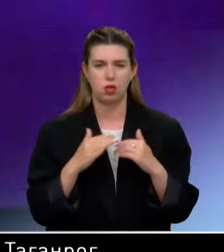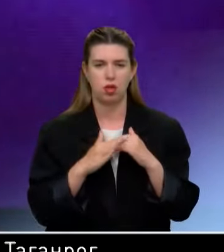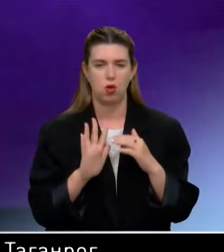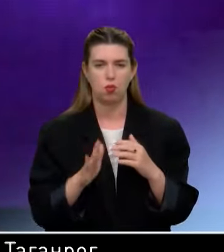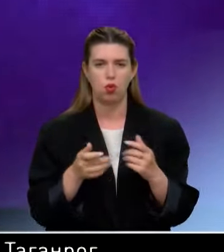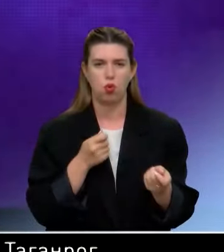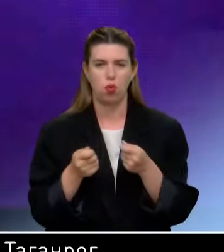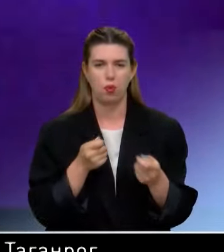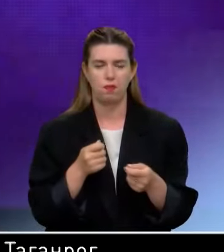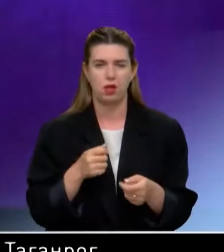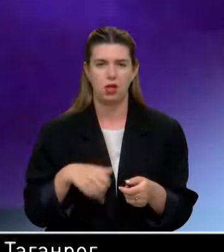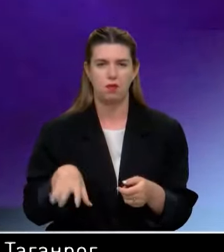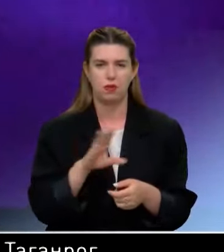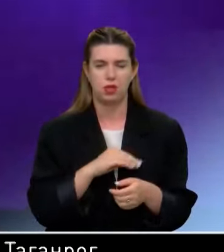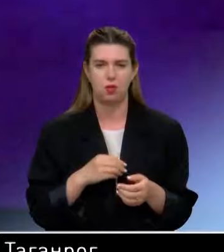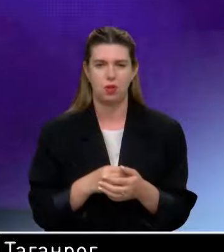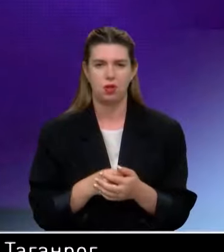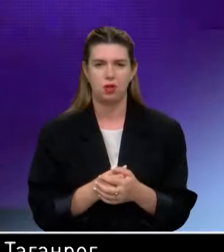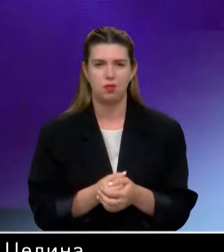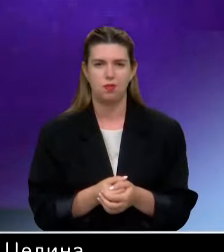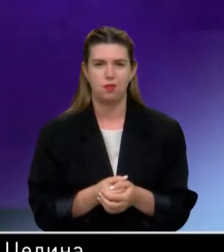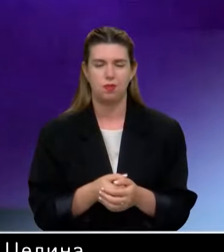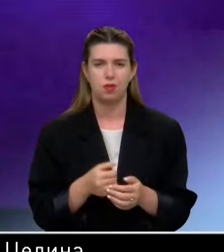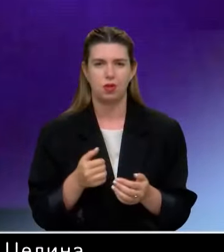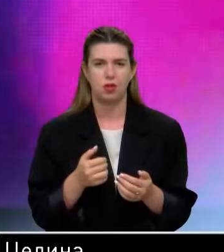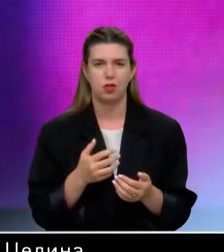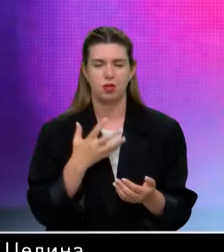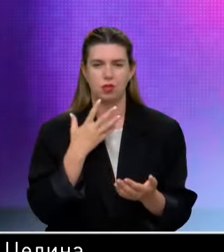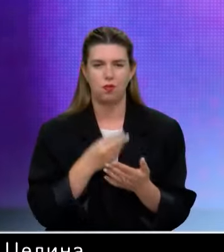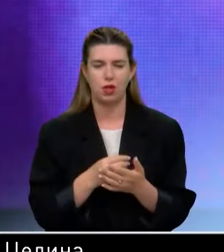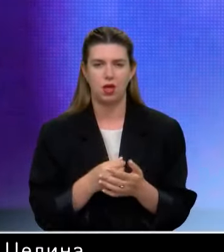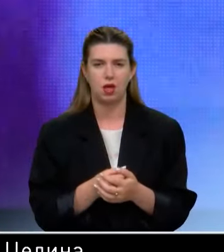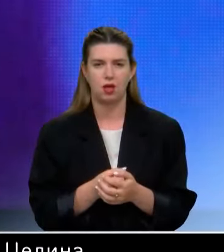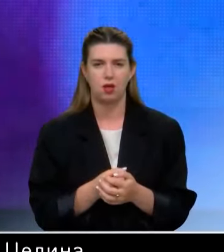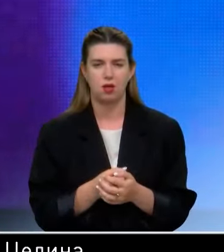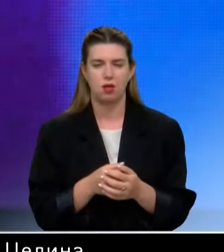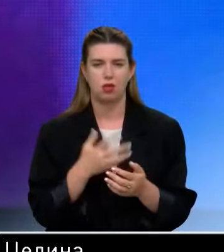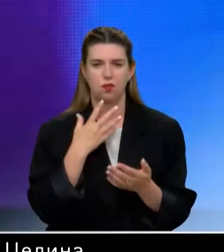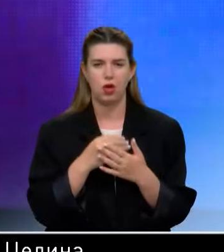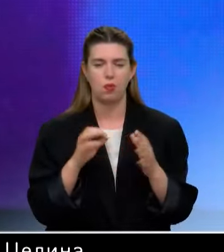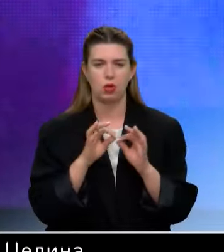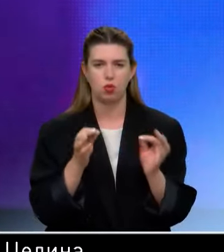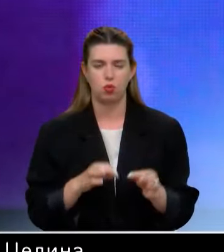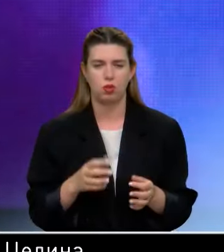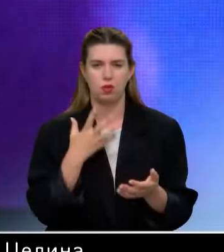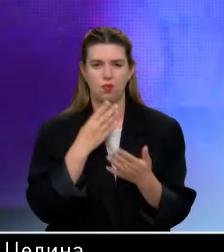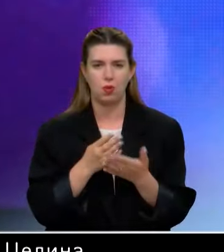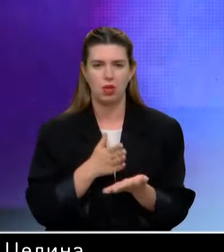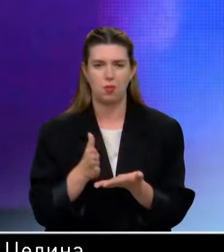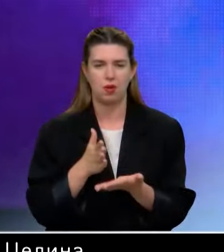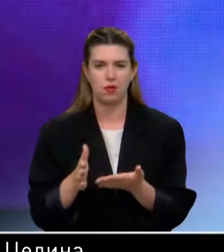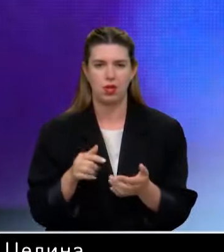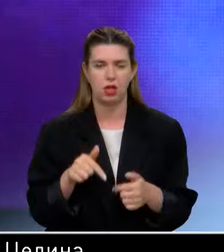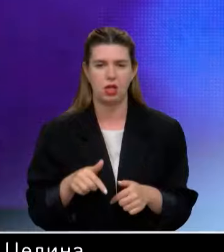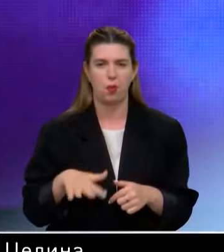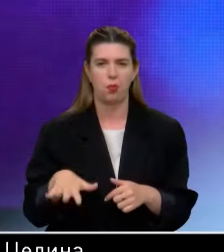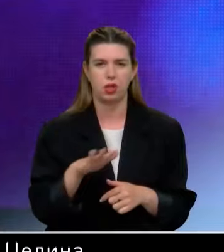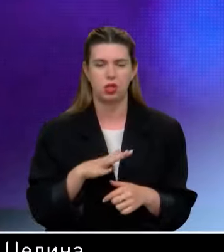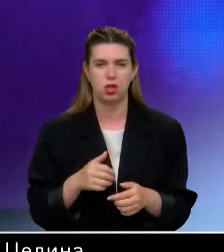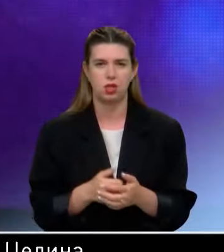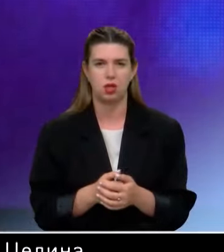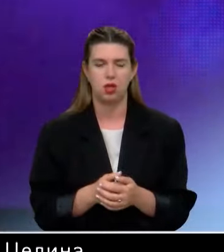управлять разниц нет говорил какой-то стей по своему направлению но эта площадка